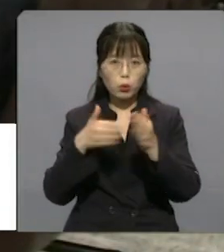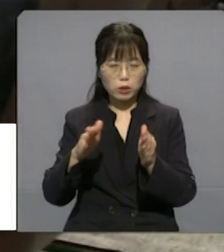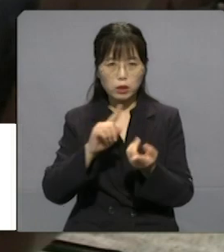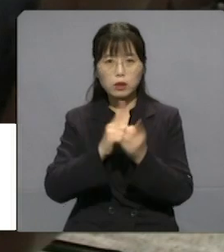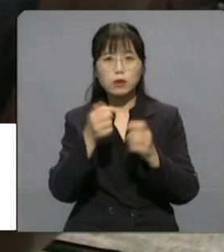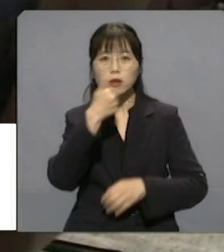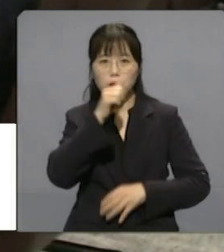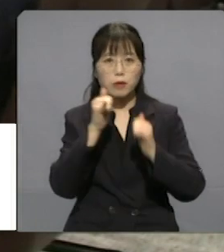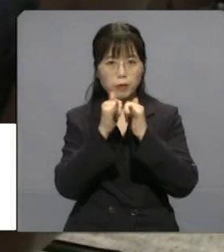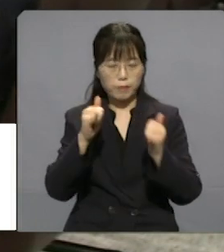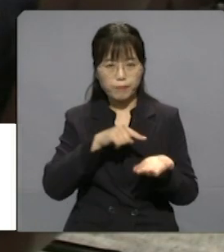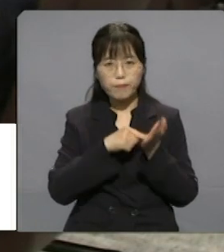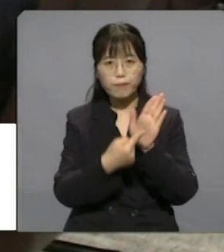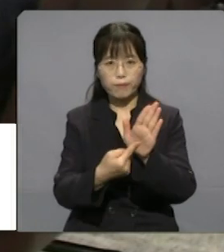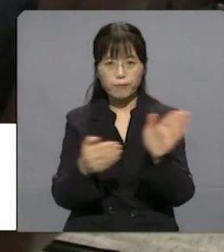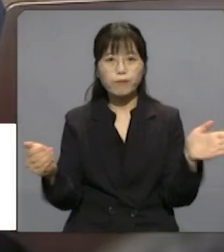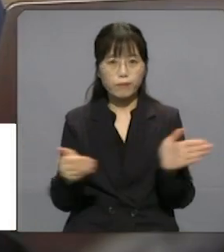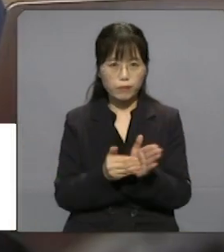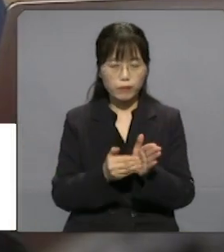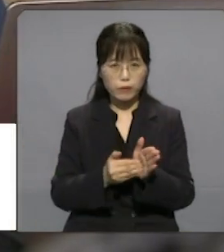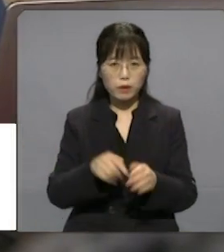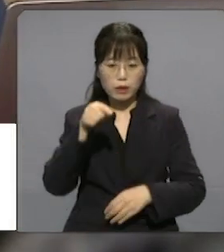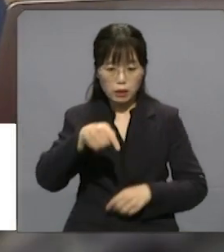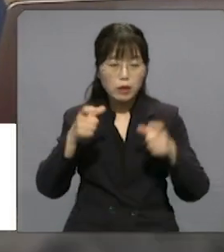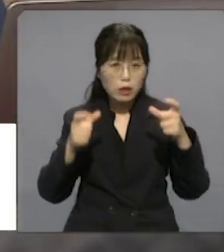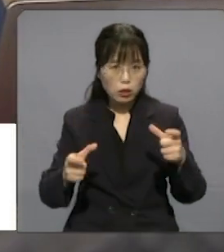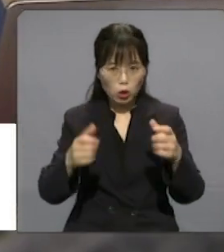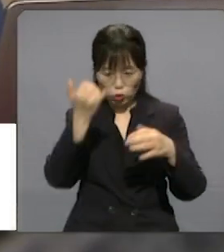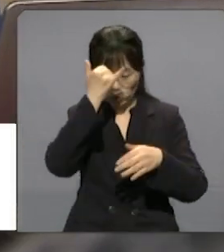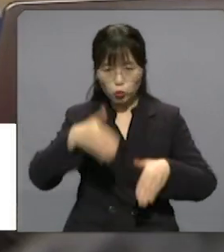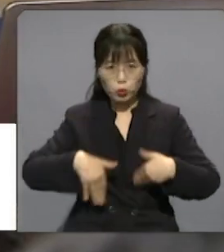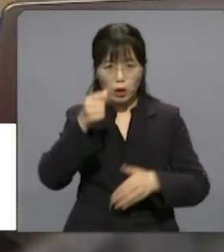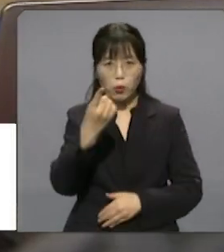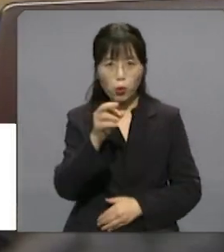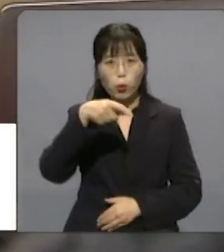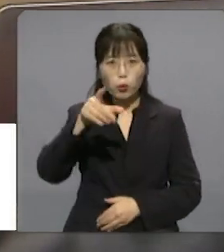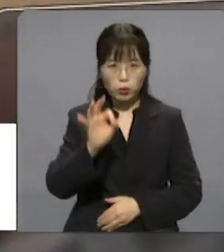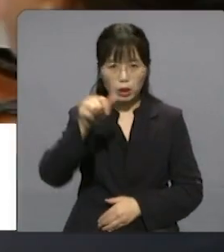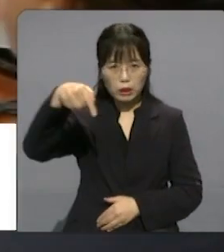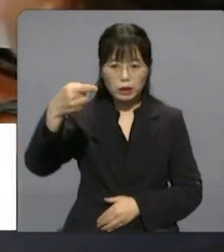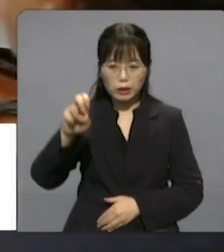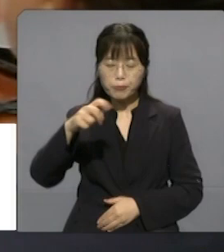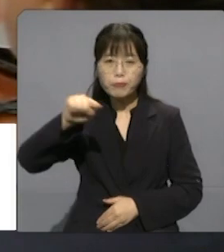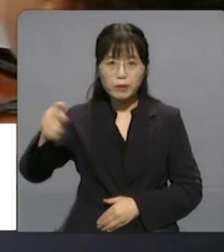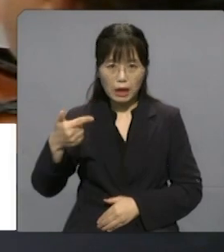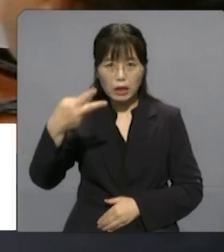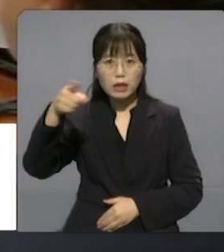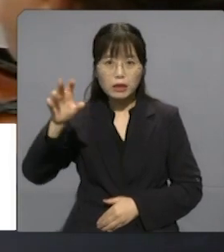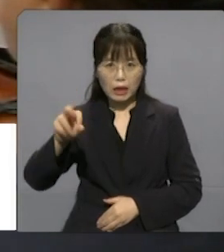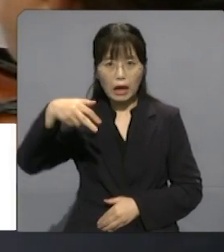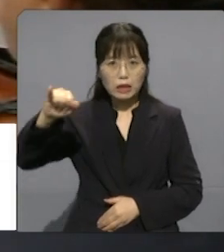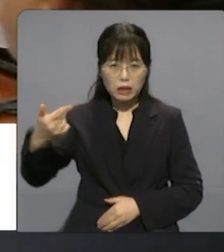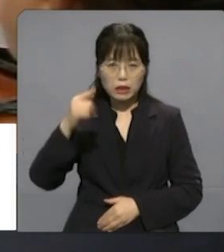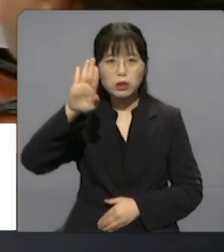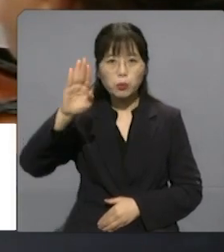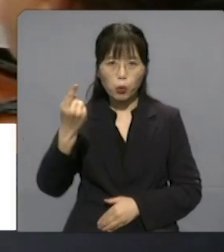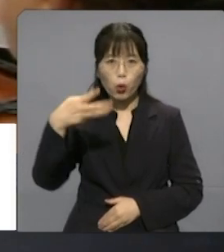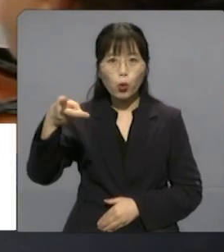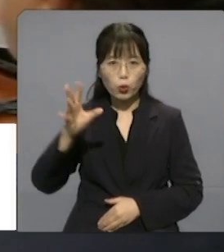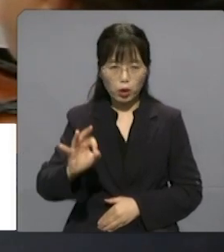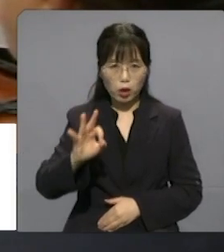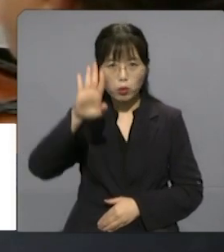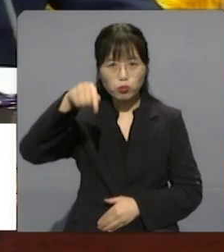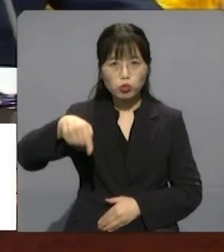대통령실 대변인이 전했습니다. 해당 지역은 충남 홍성군과 금산군, 당진시, 보령시,